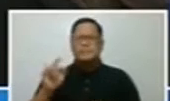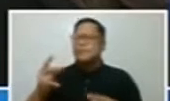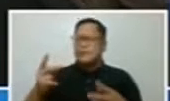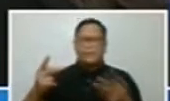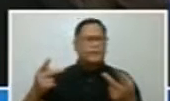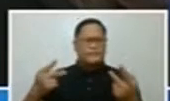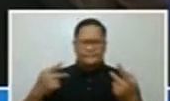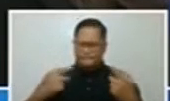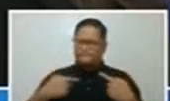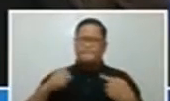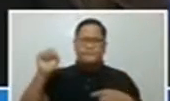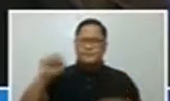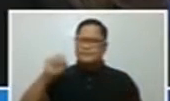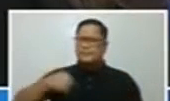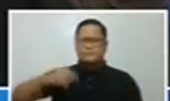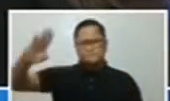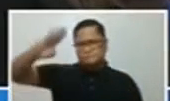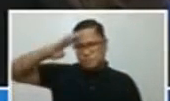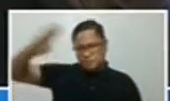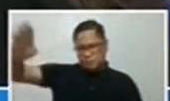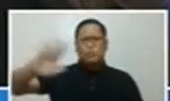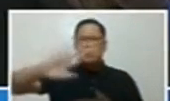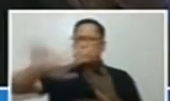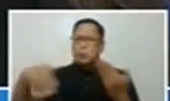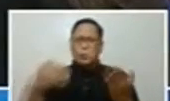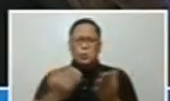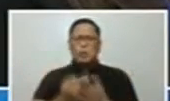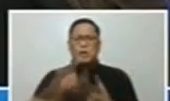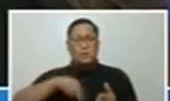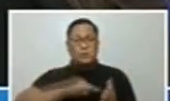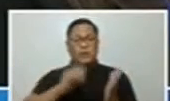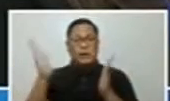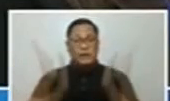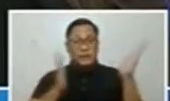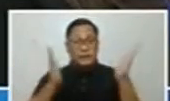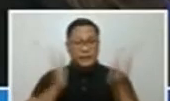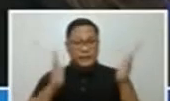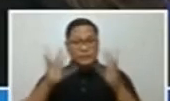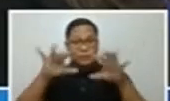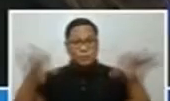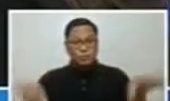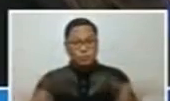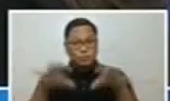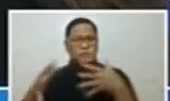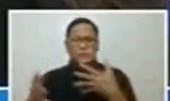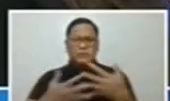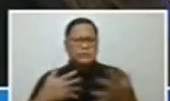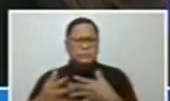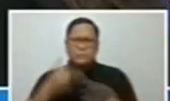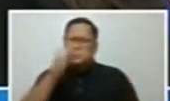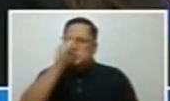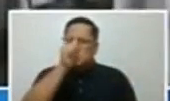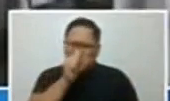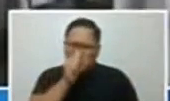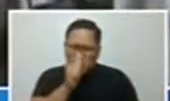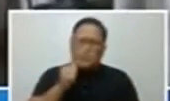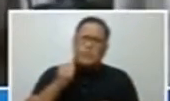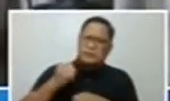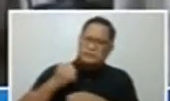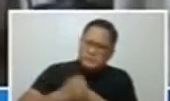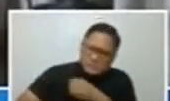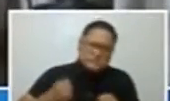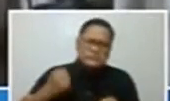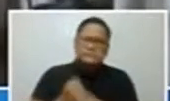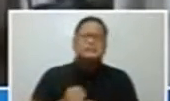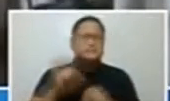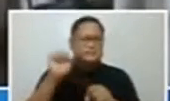at under strict monitoring din ngayon? Yes, you say crappy, no? Nagkaroon talaga ng spike dito sa Region 8,